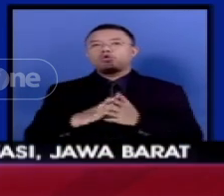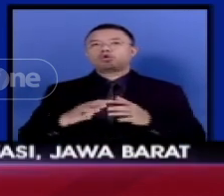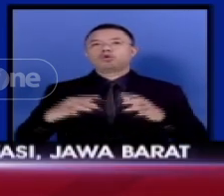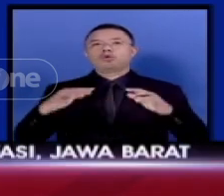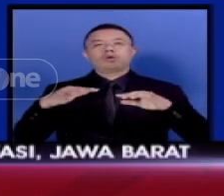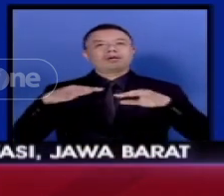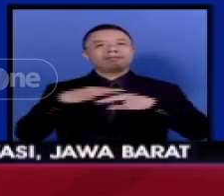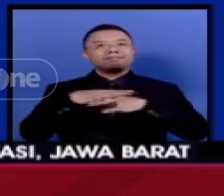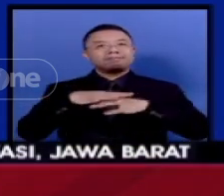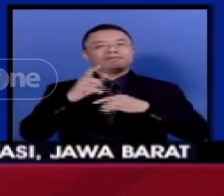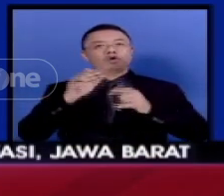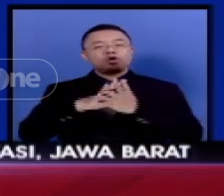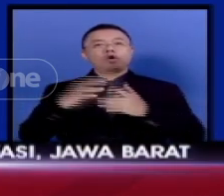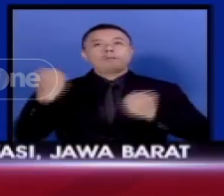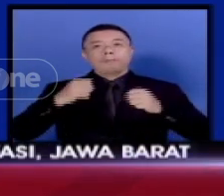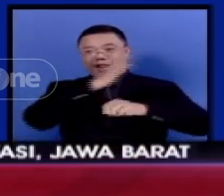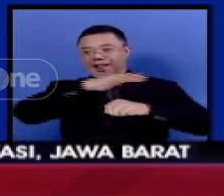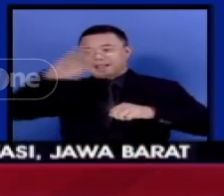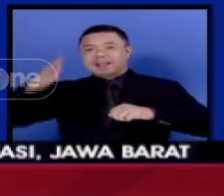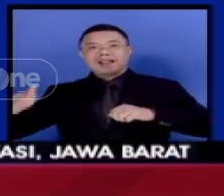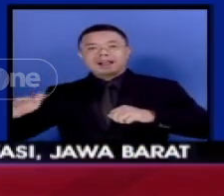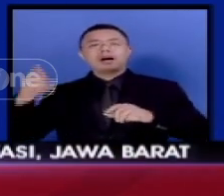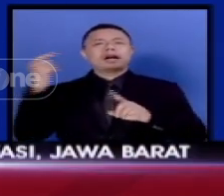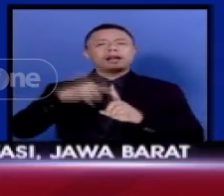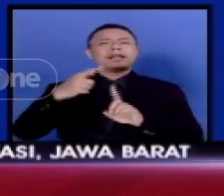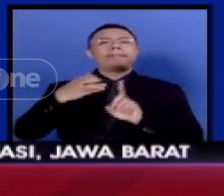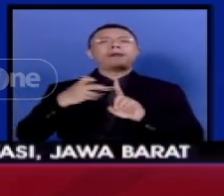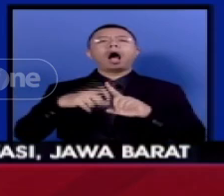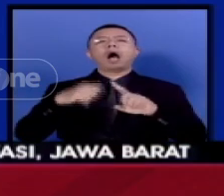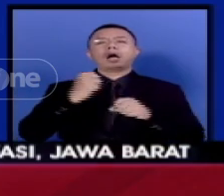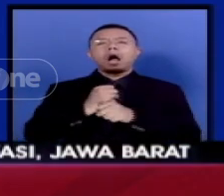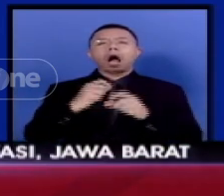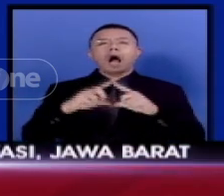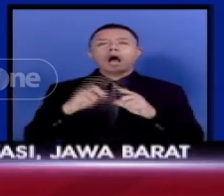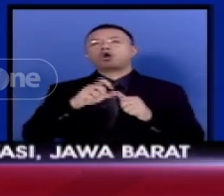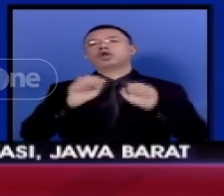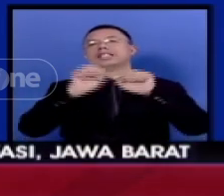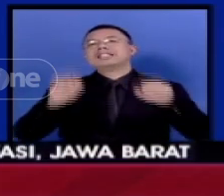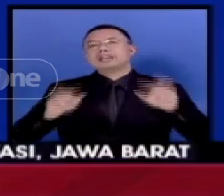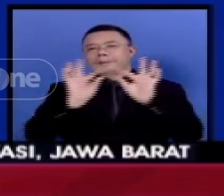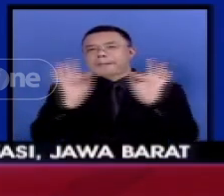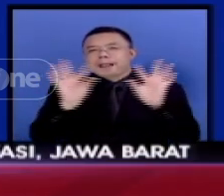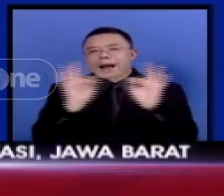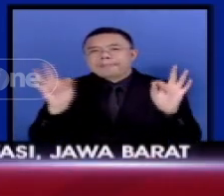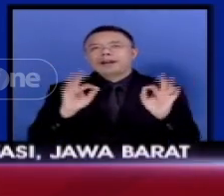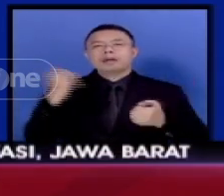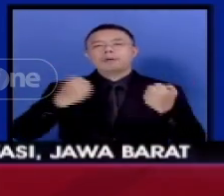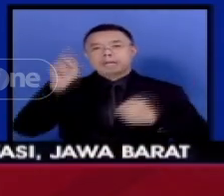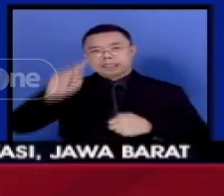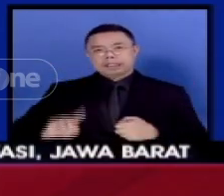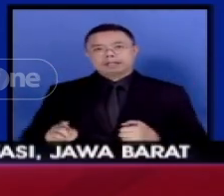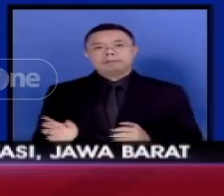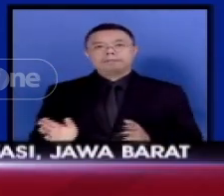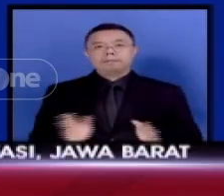mobil listrik serta tembaga yang dibutuhkan untuk baterai dan sistem kabel-kabel di mobil listrik